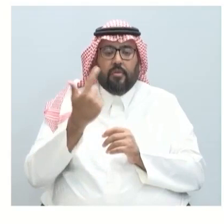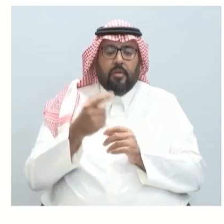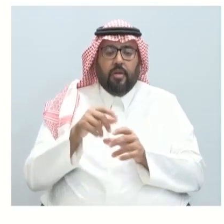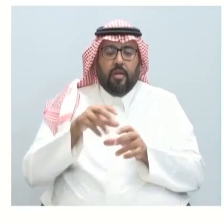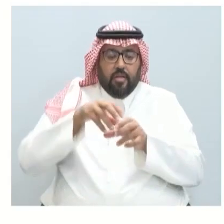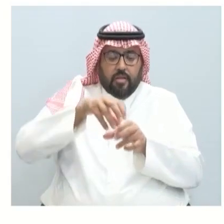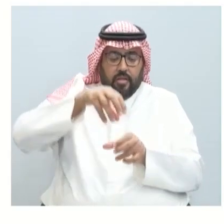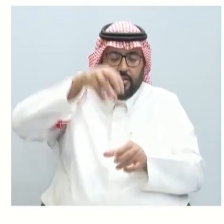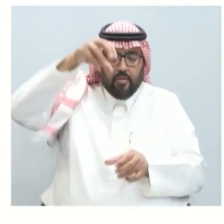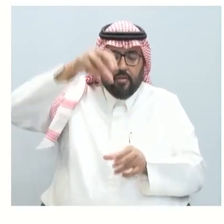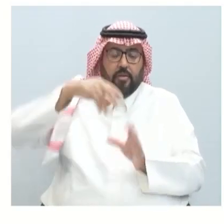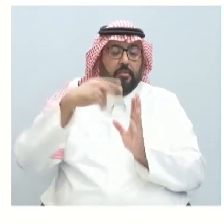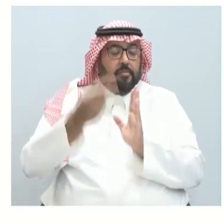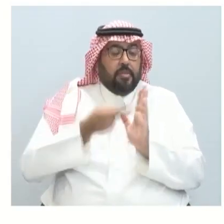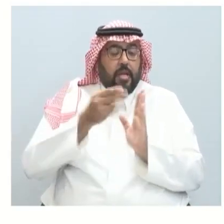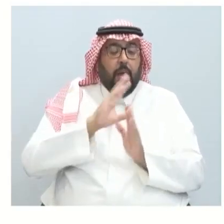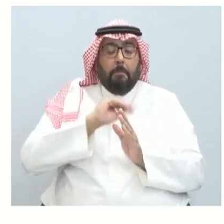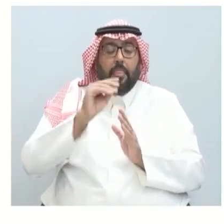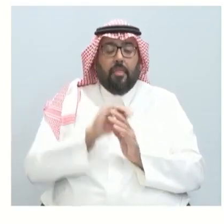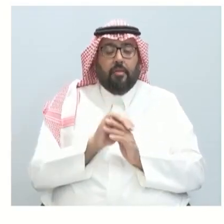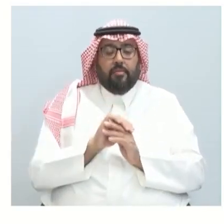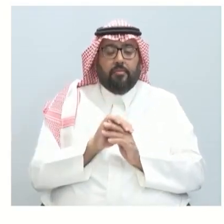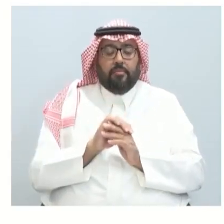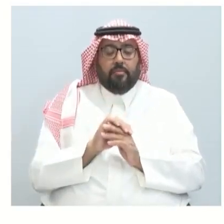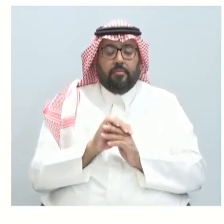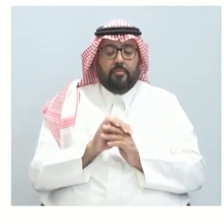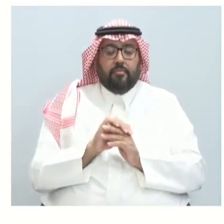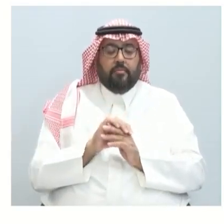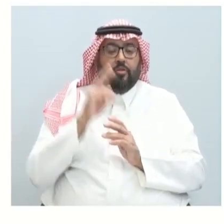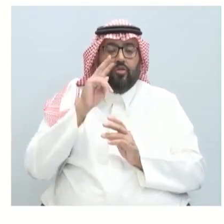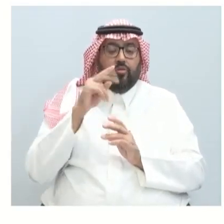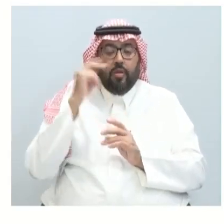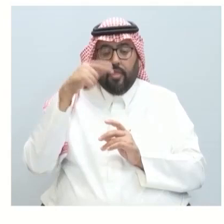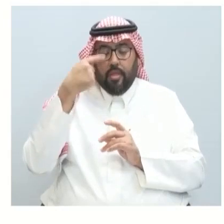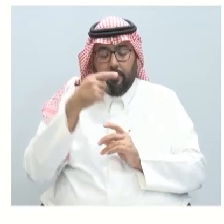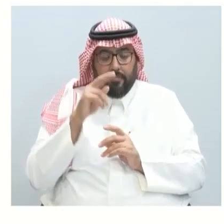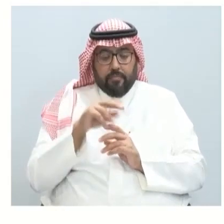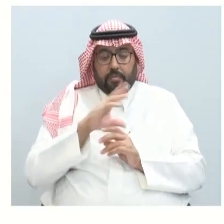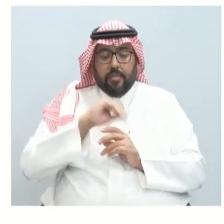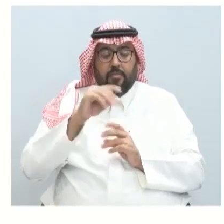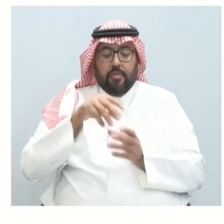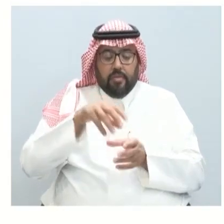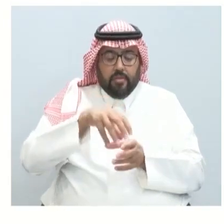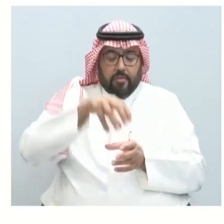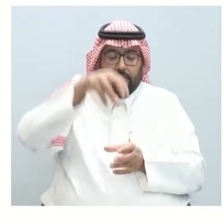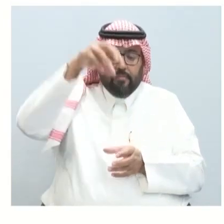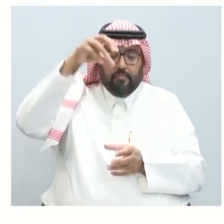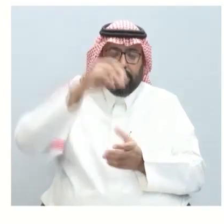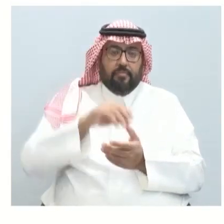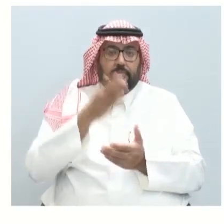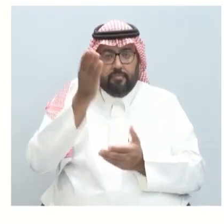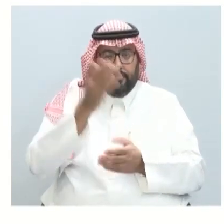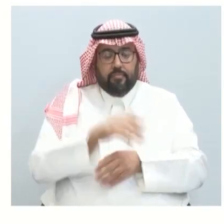الاسطوانه نريد رسم ابنائي وبناتي شيء من الاشياء التي نراها امامنا ولها نفس هذا المجسم